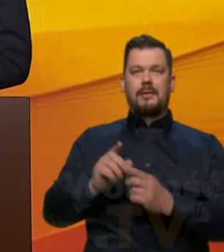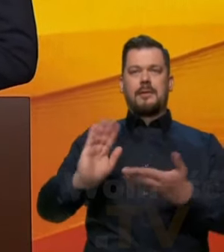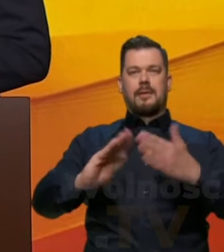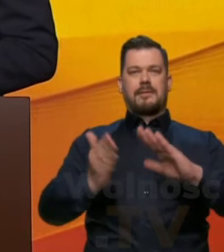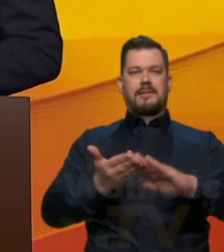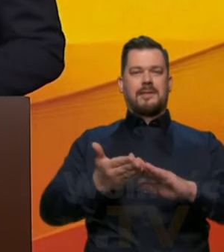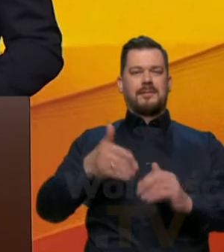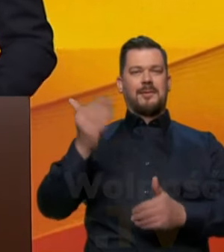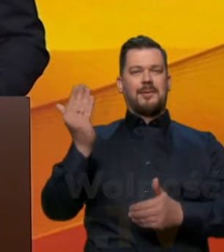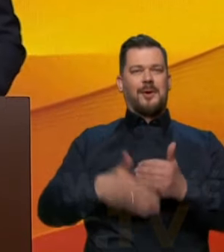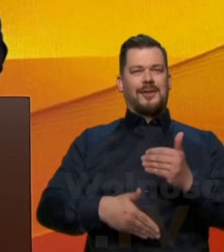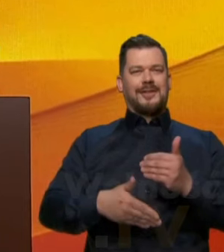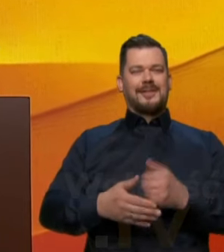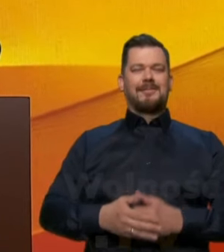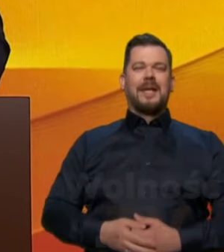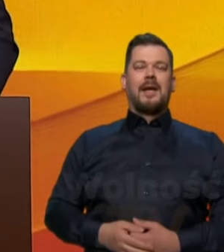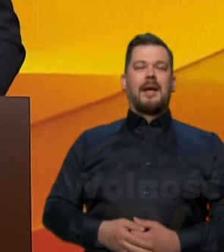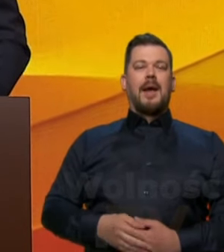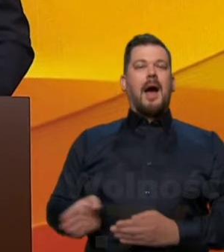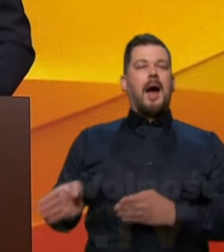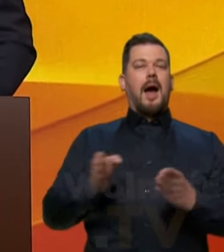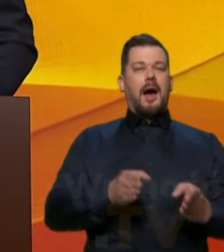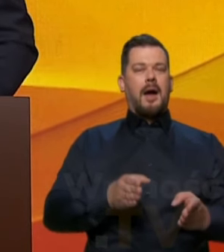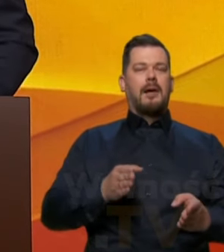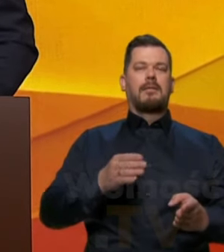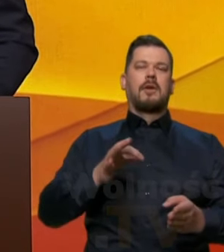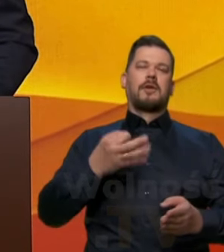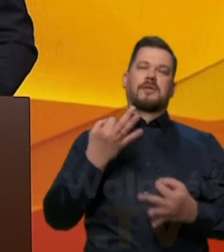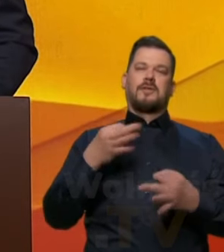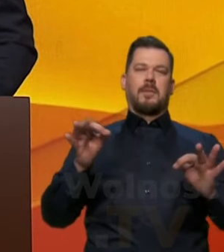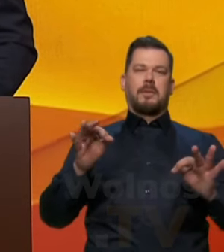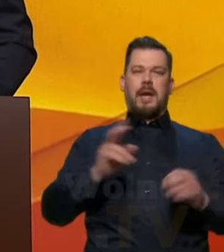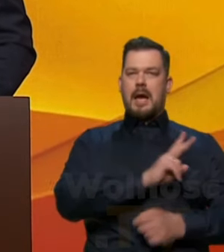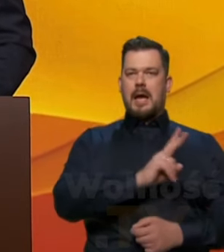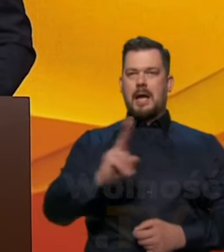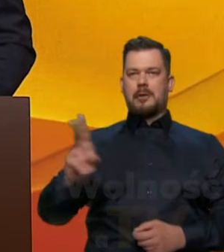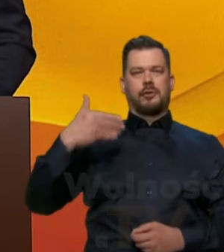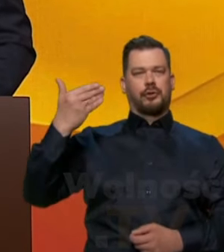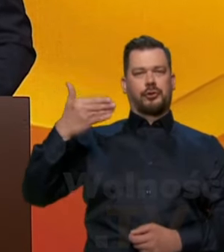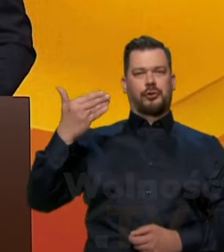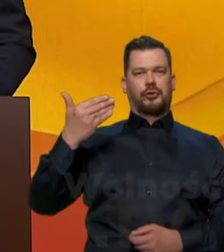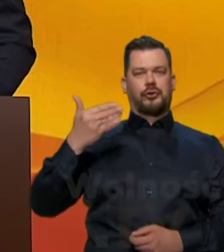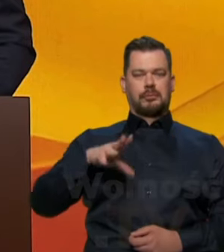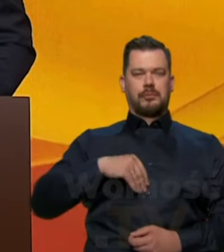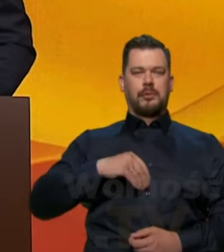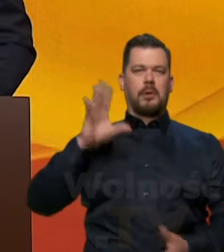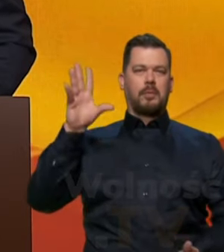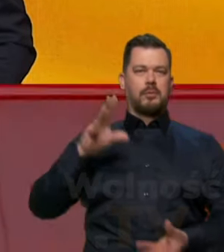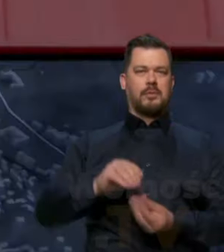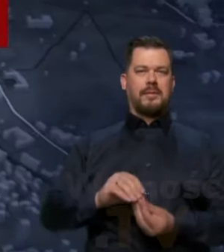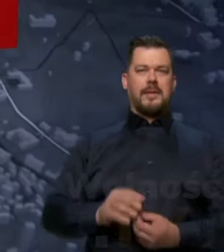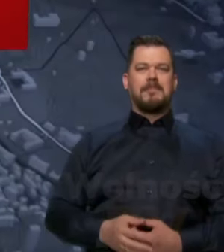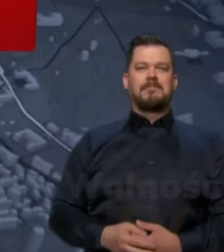dziś sporo padło. To teraz już czas na swobodną wypowiedź. Zapraszamy na podsumowanie.